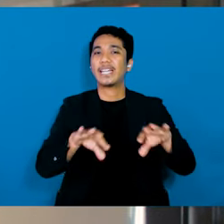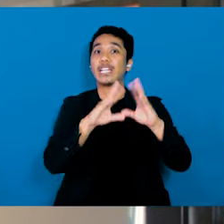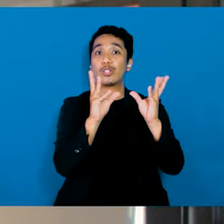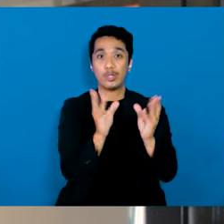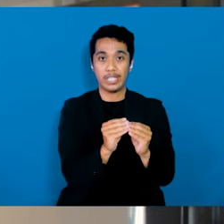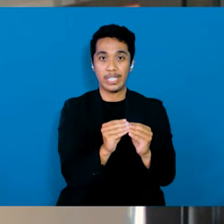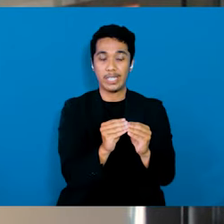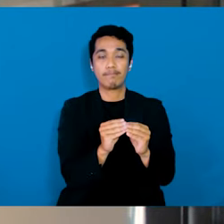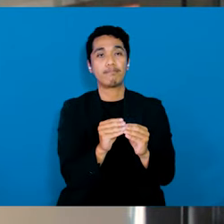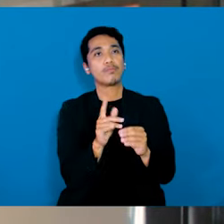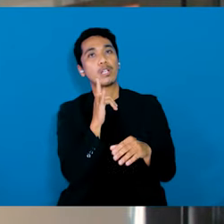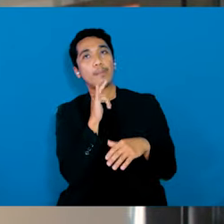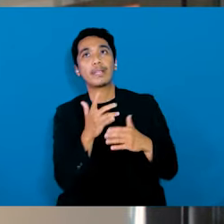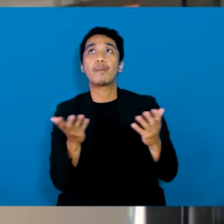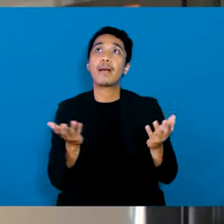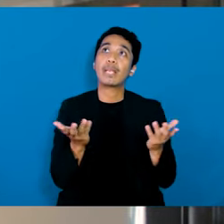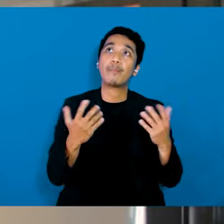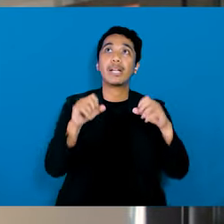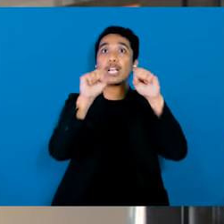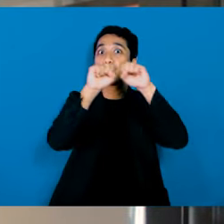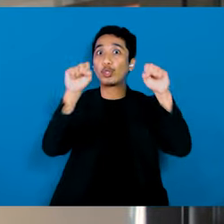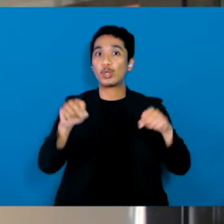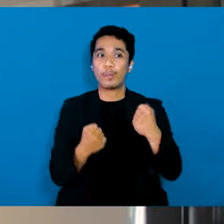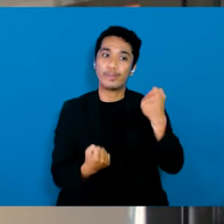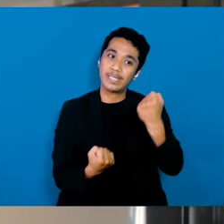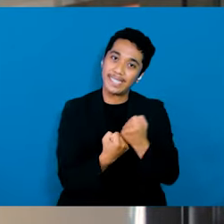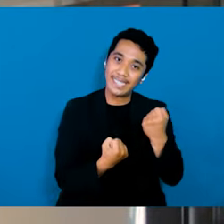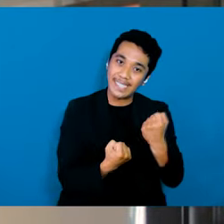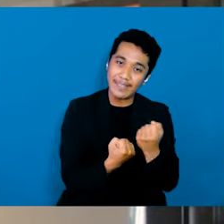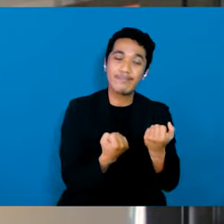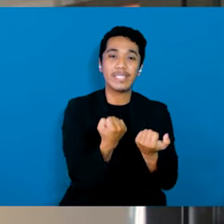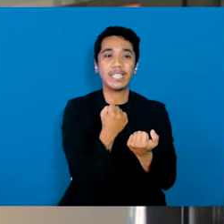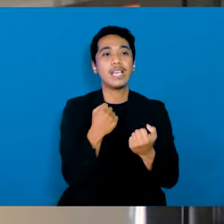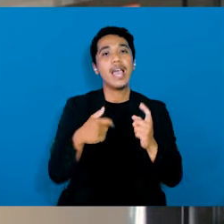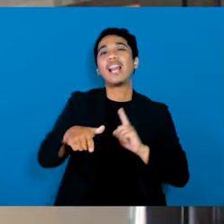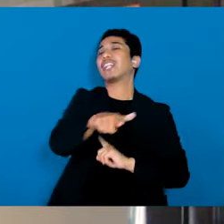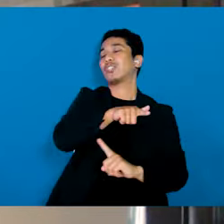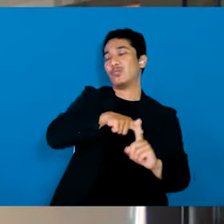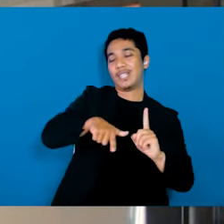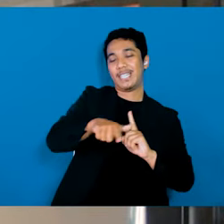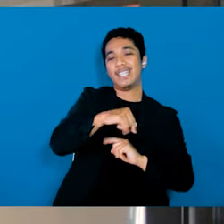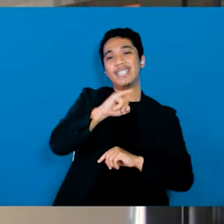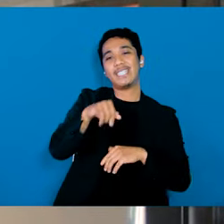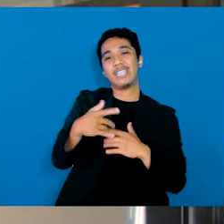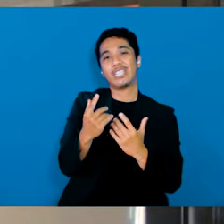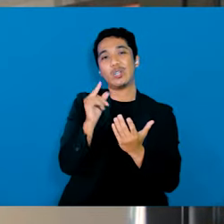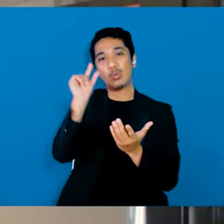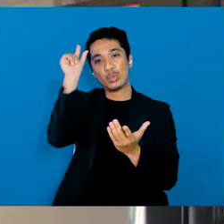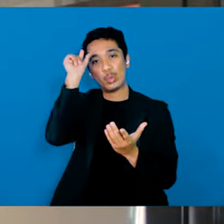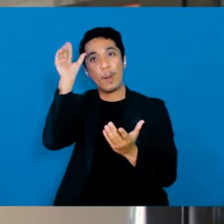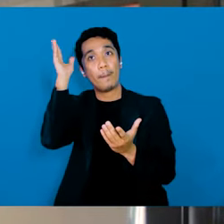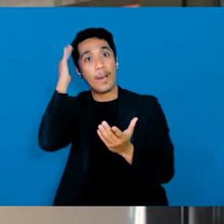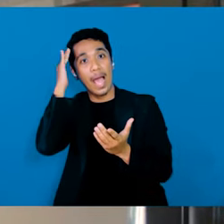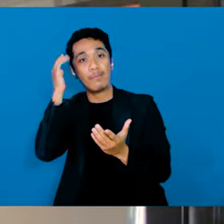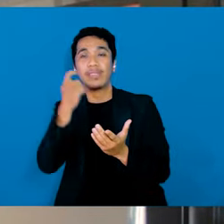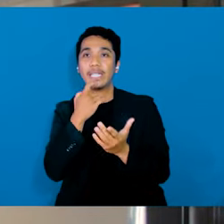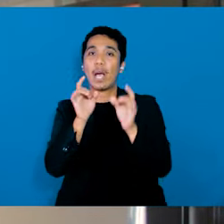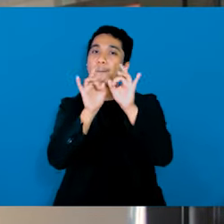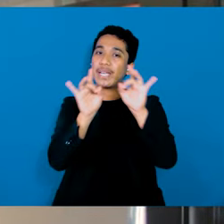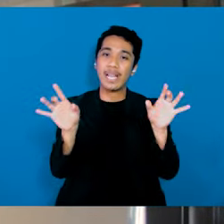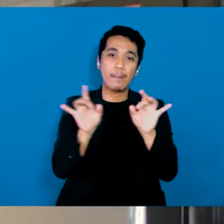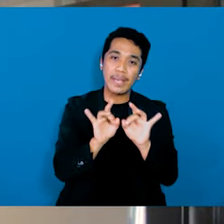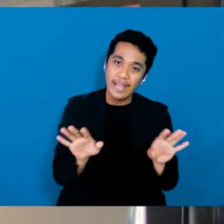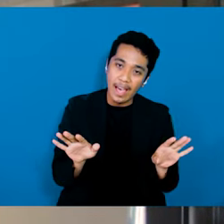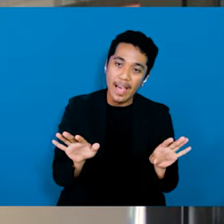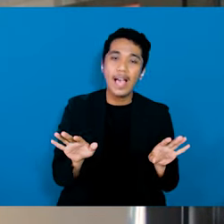inklusi, bagaimana support system untuk pendampingan di lingkungannya, sehingga untuk memahami perbedaan, untuk